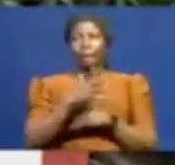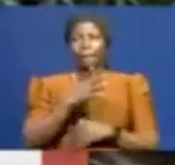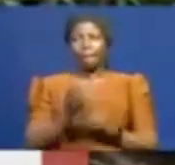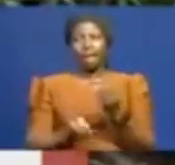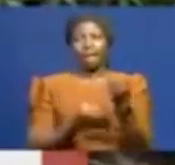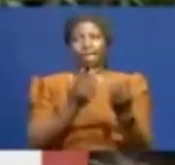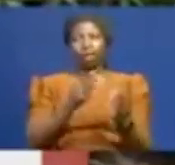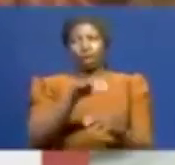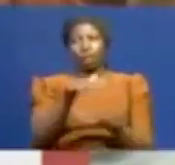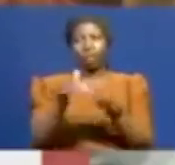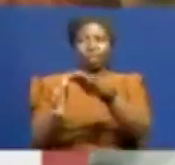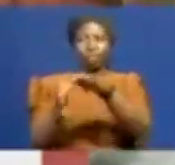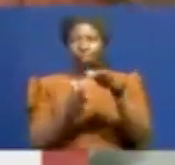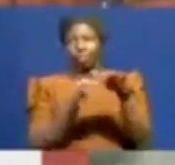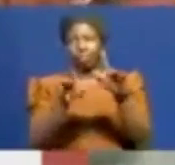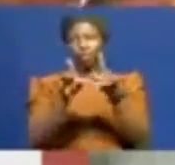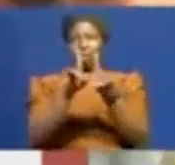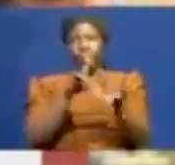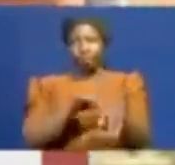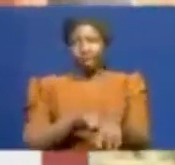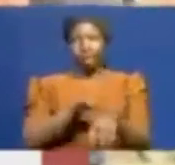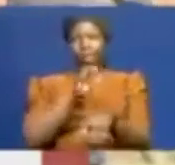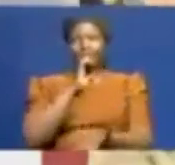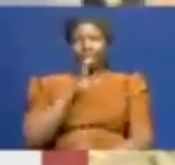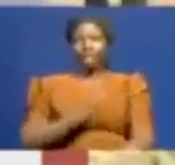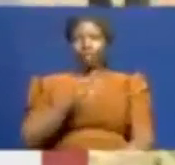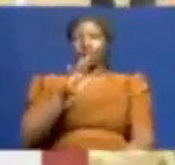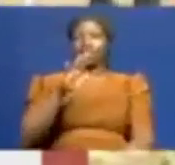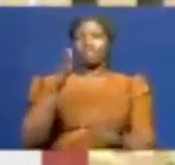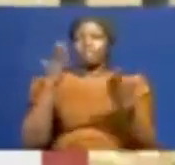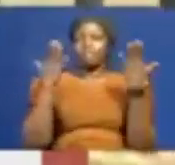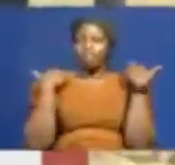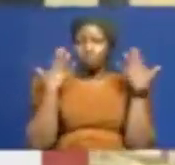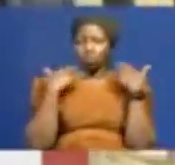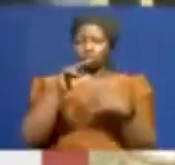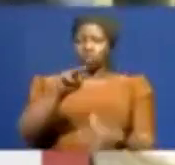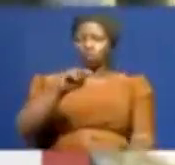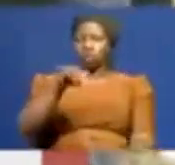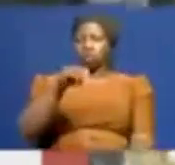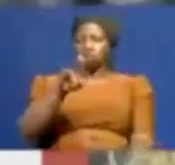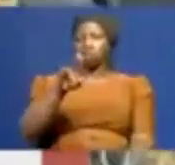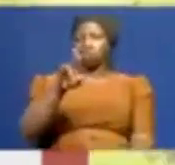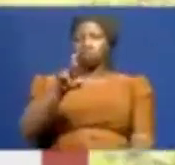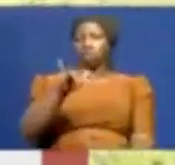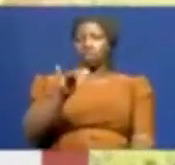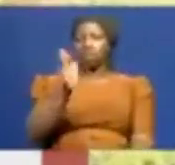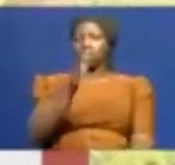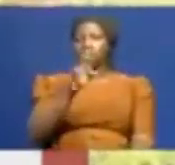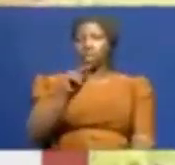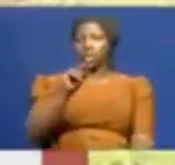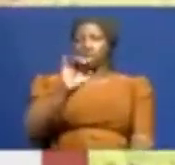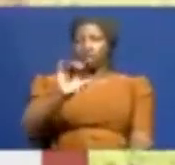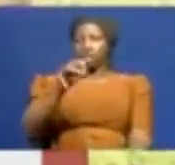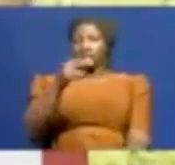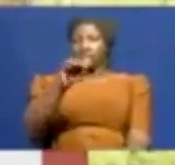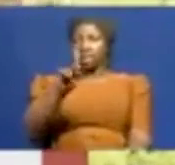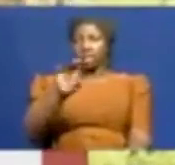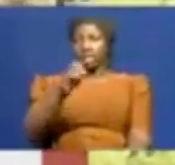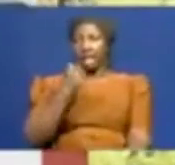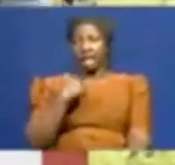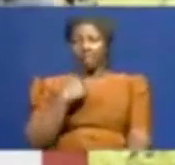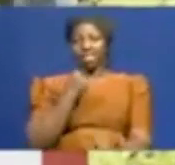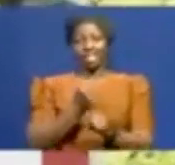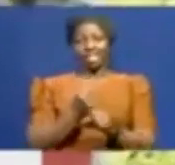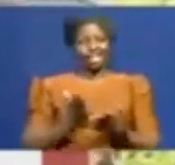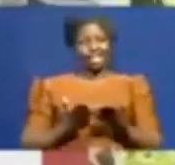Wakati huo huo, baraza la wazee la Njuri Ncheke la Meru limetekeleza tambiko la kutakasa mti wa mugumo ulioanguka Jumatano katika